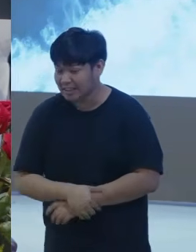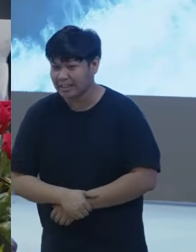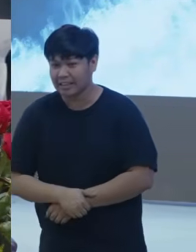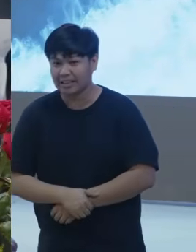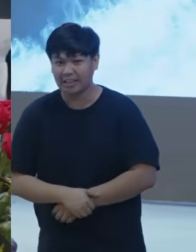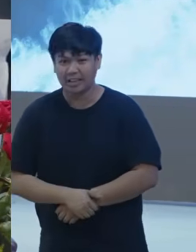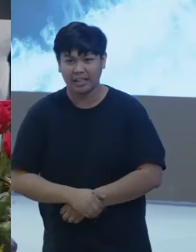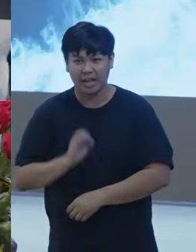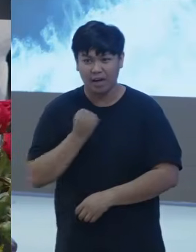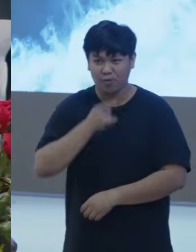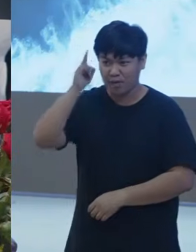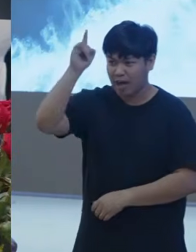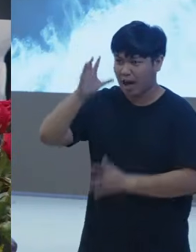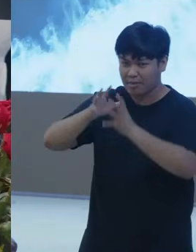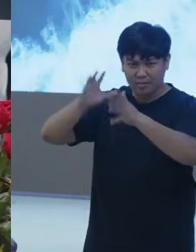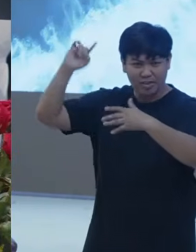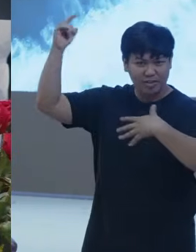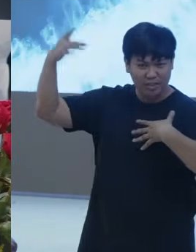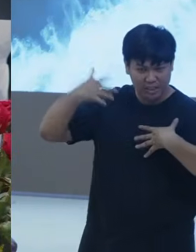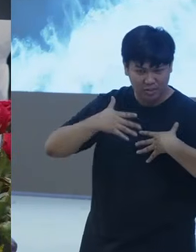Mahabagin po ang ating Diyos.